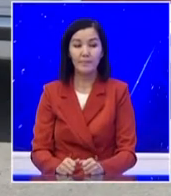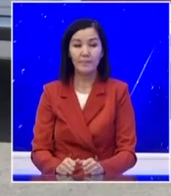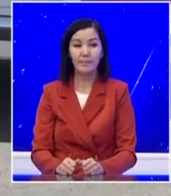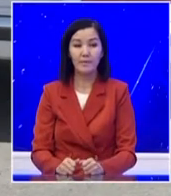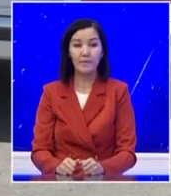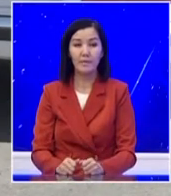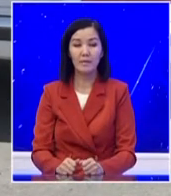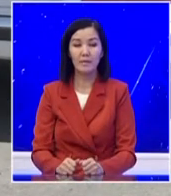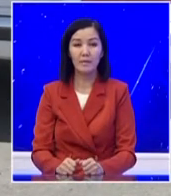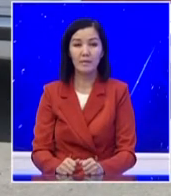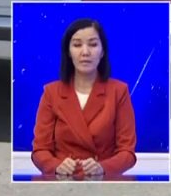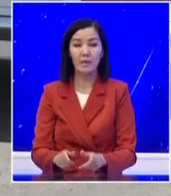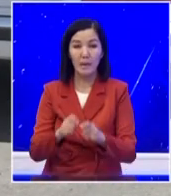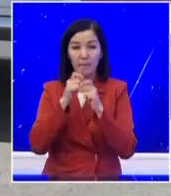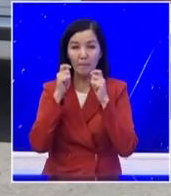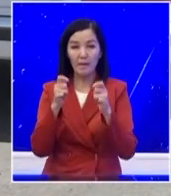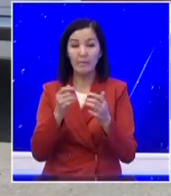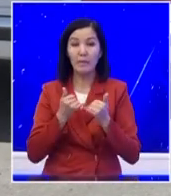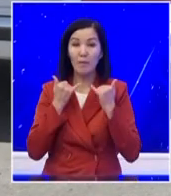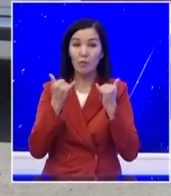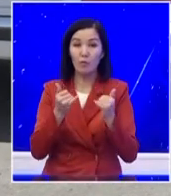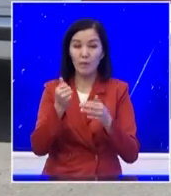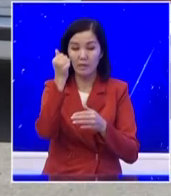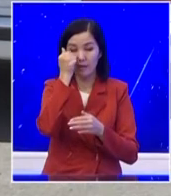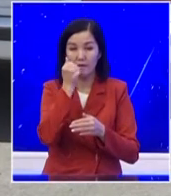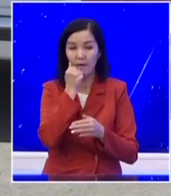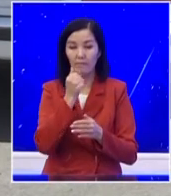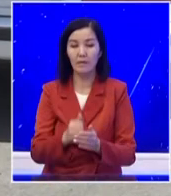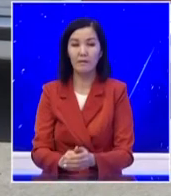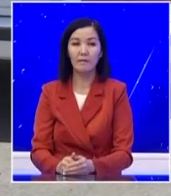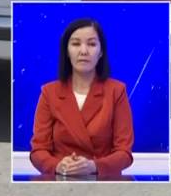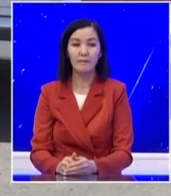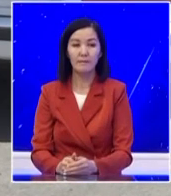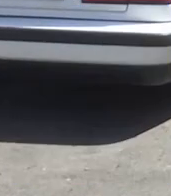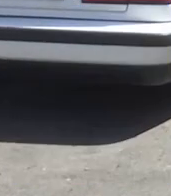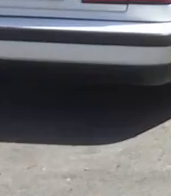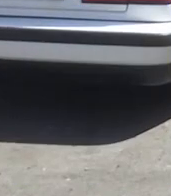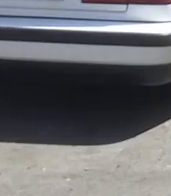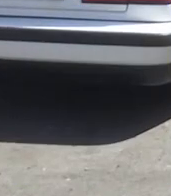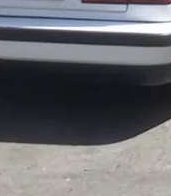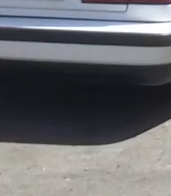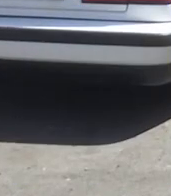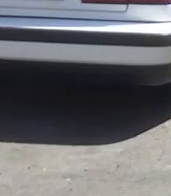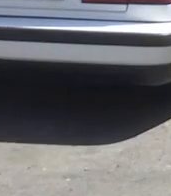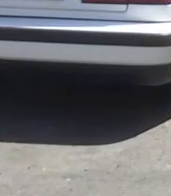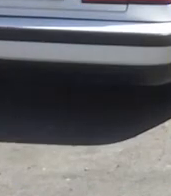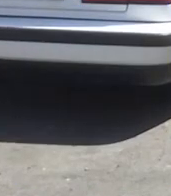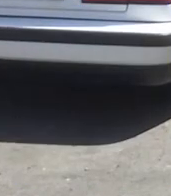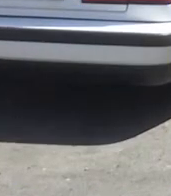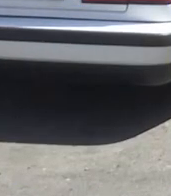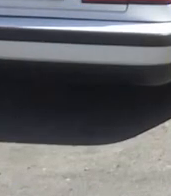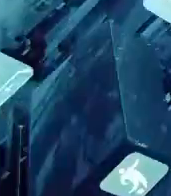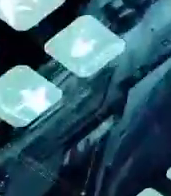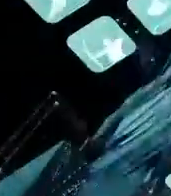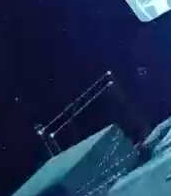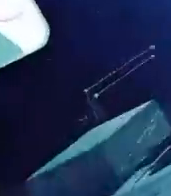бос қалдырмай, марапаттап, құрметтеп жатқанына өте көп рахмет. Мен орында әр азамат осылай істереді деп ойлаймын.